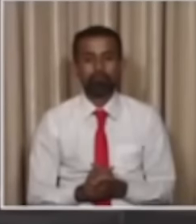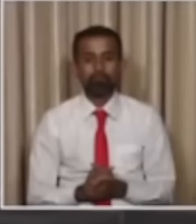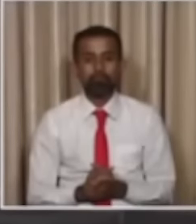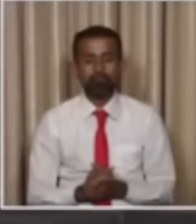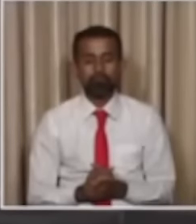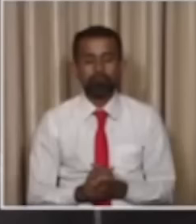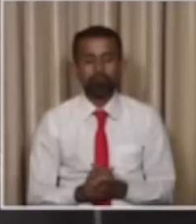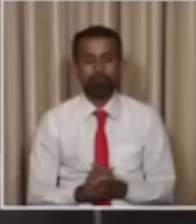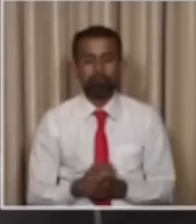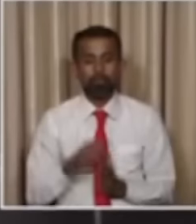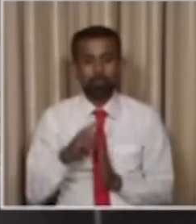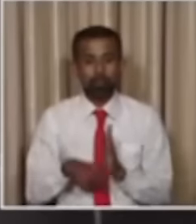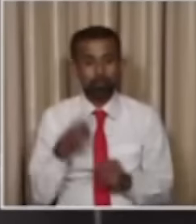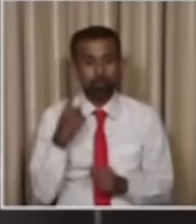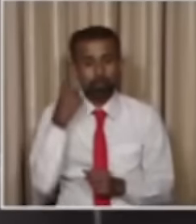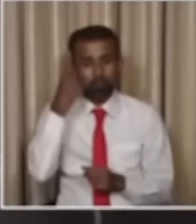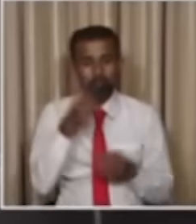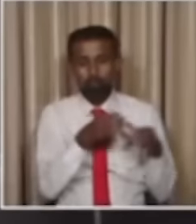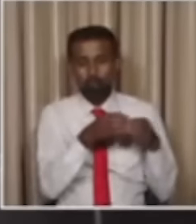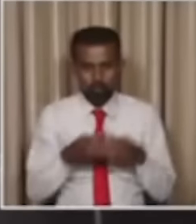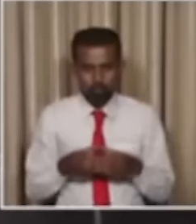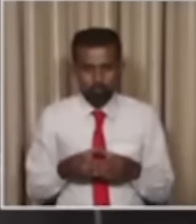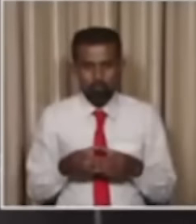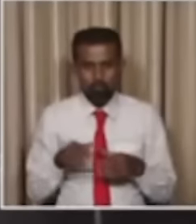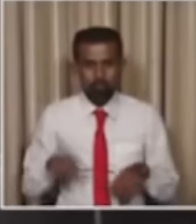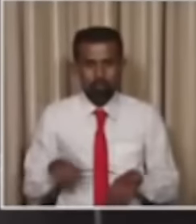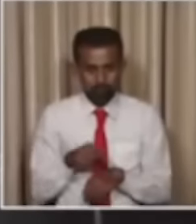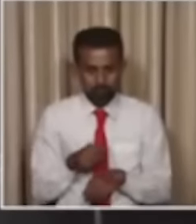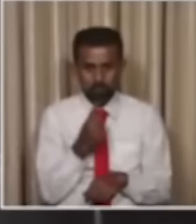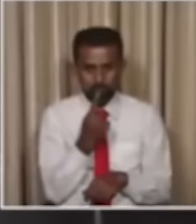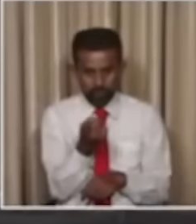හෝල් දේශීය බුද්ධ්‍යංශයක් කියලාද ඔබතුමා දැන් කියන්නේ? එතකොට